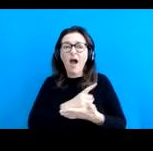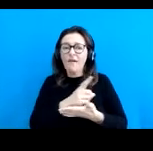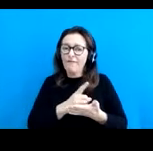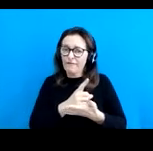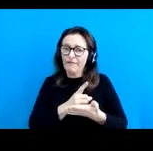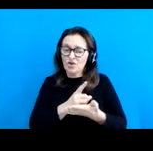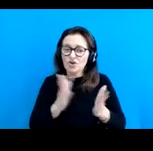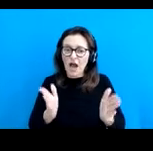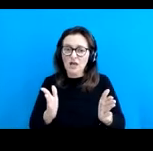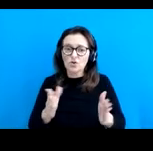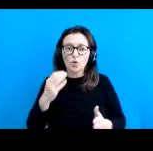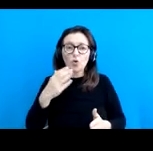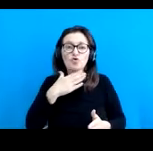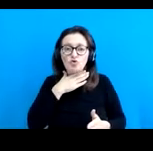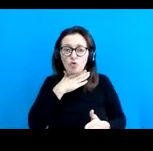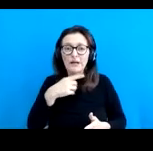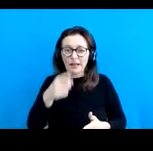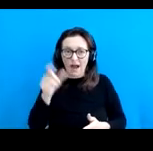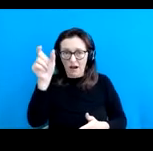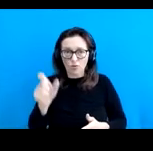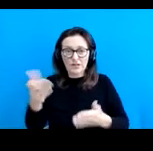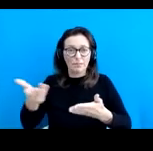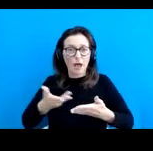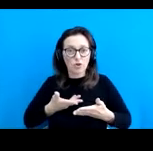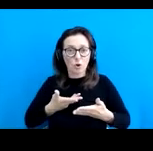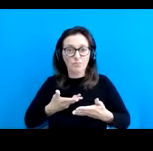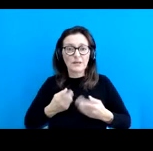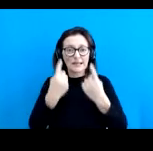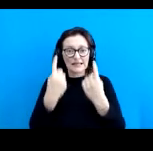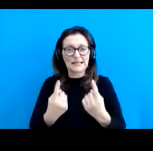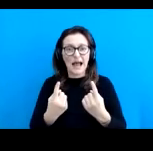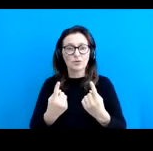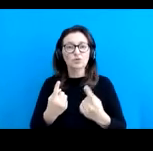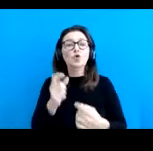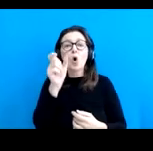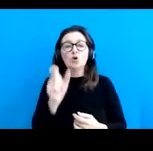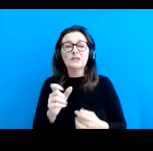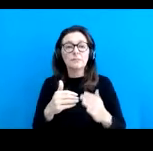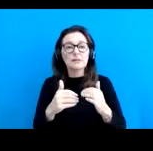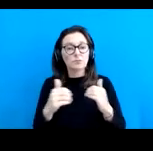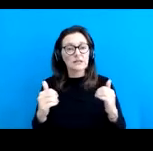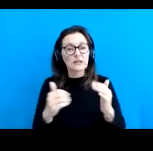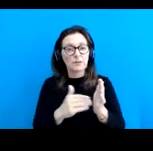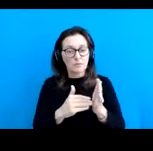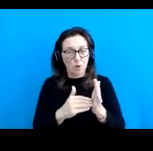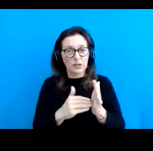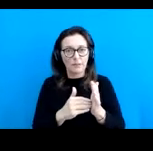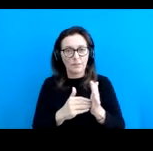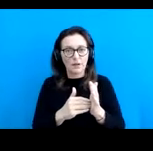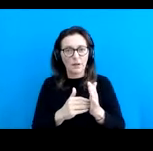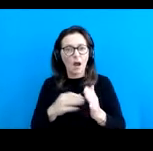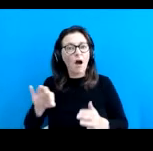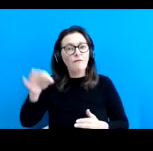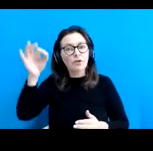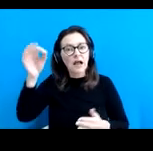status osebe s posebnimi potrebami. V odrasli dobi so hiperaktivci lahko in so nam tudi